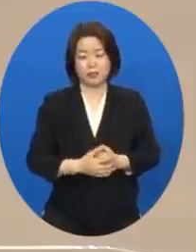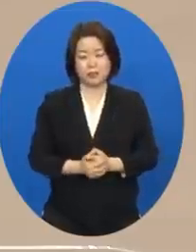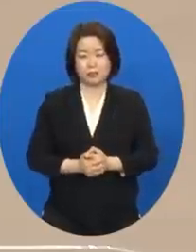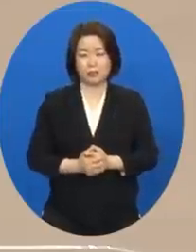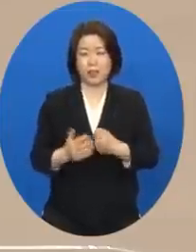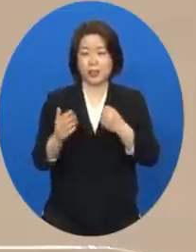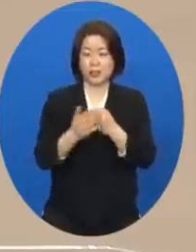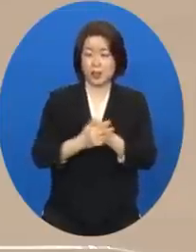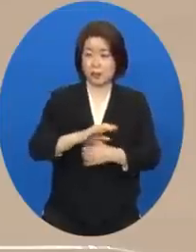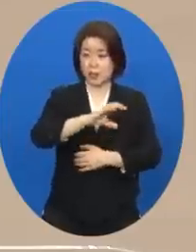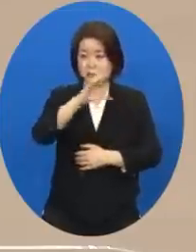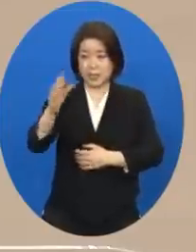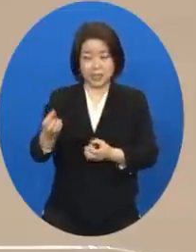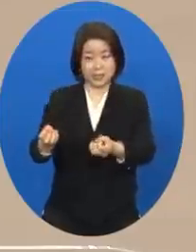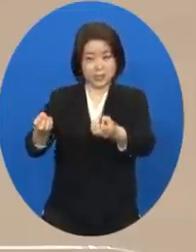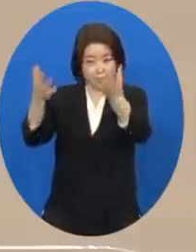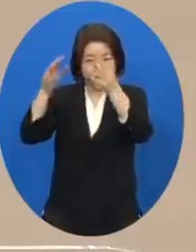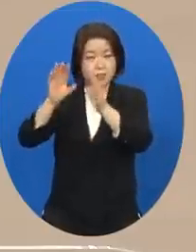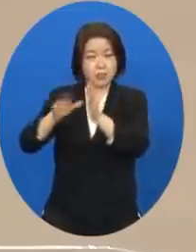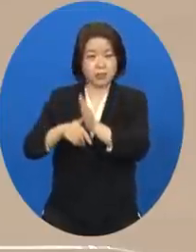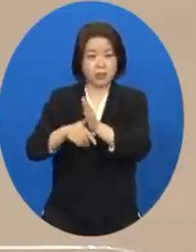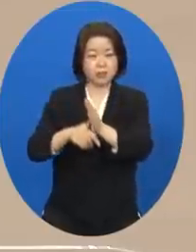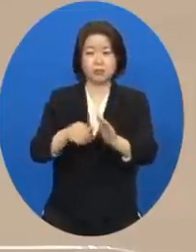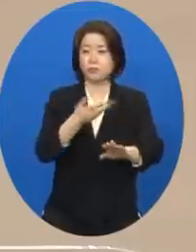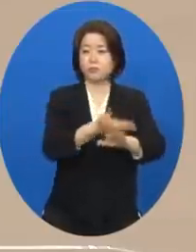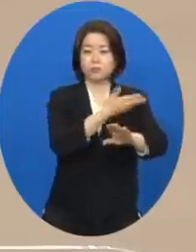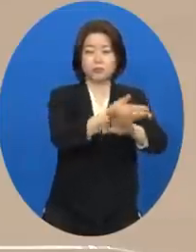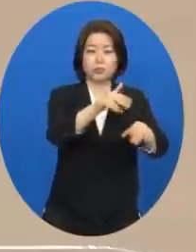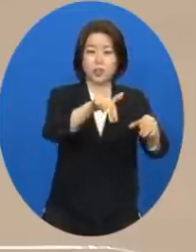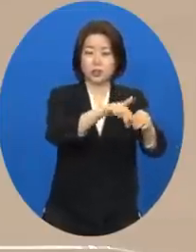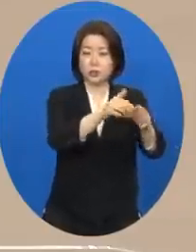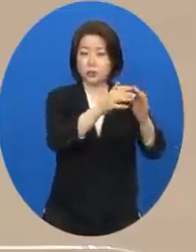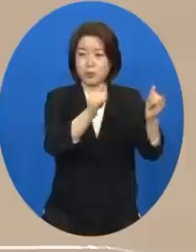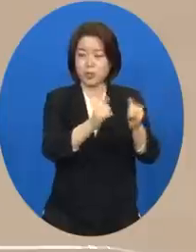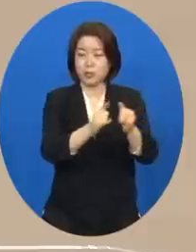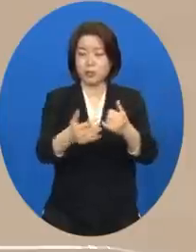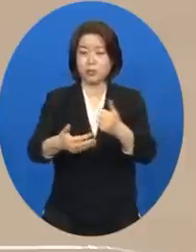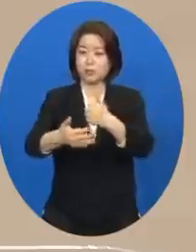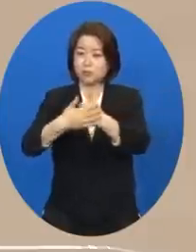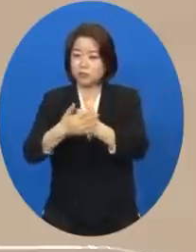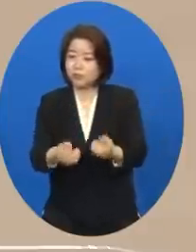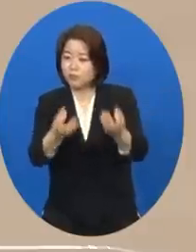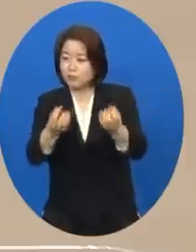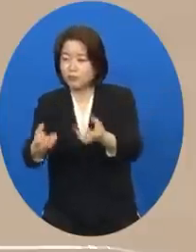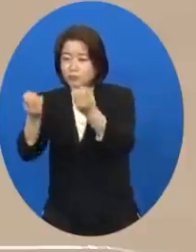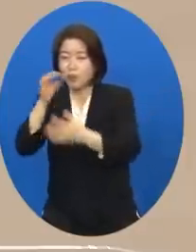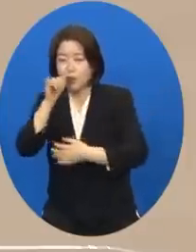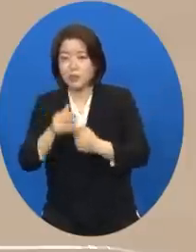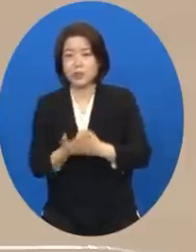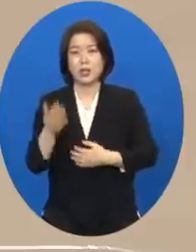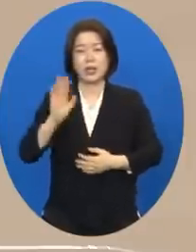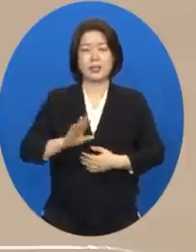다른 종교도 다 축하 해 줘요 근데 부활 쩌는 분위기가 다릅니다